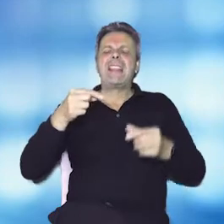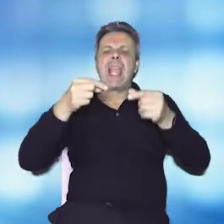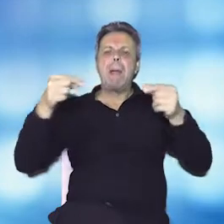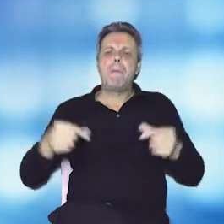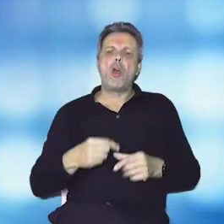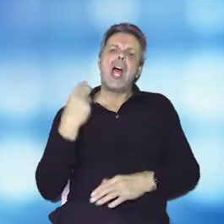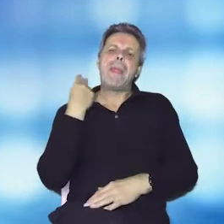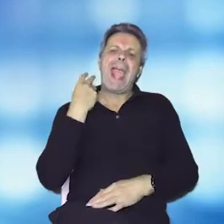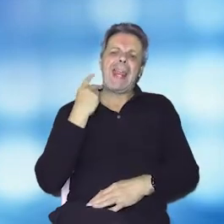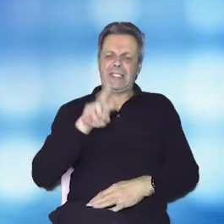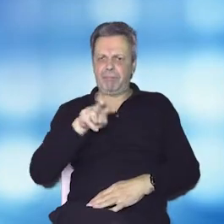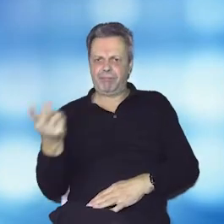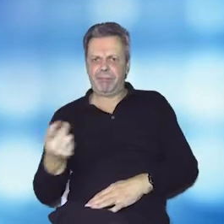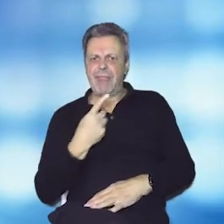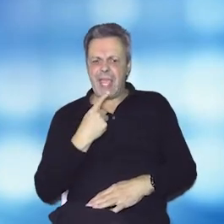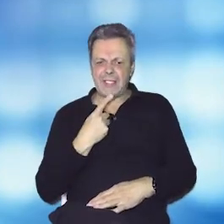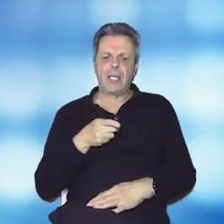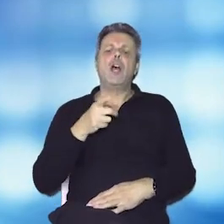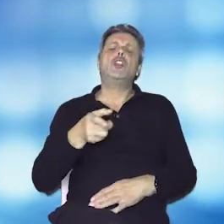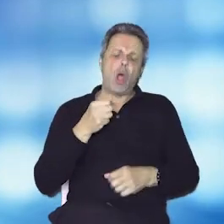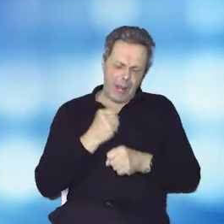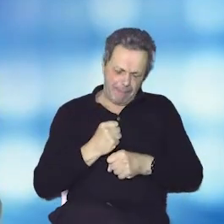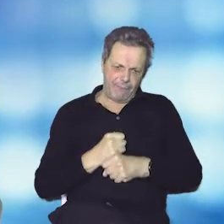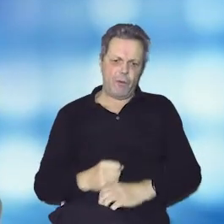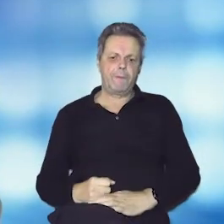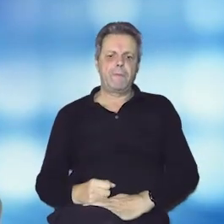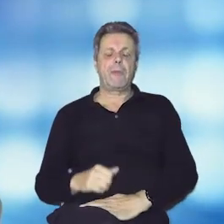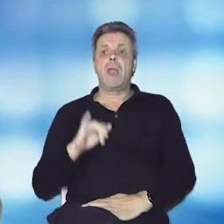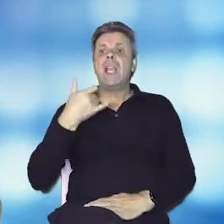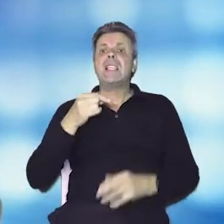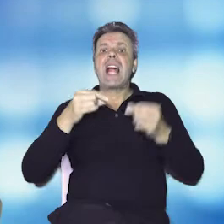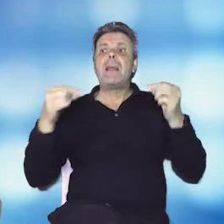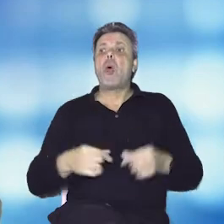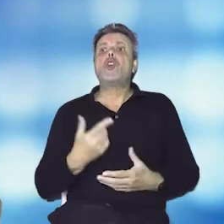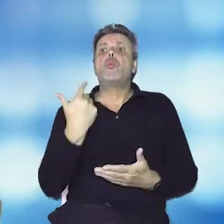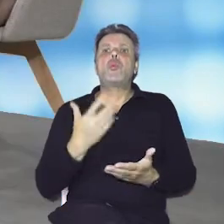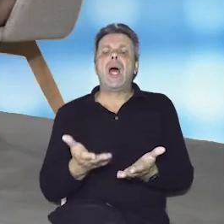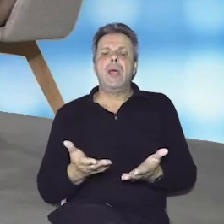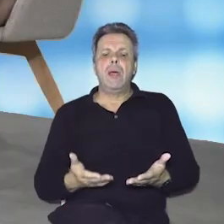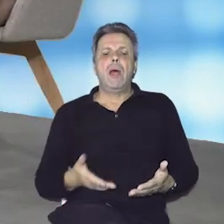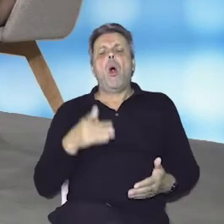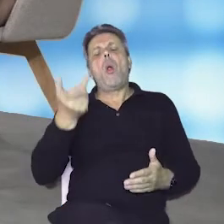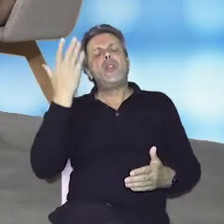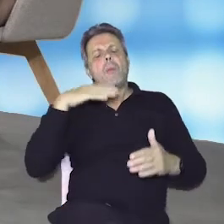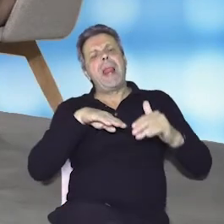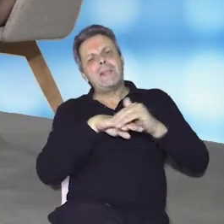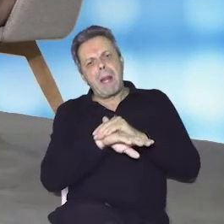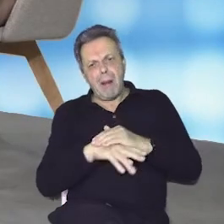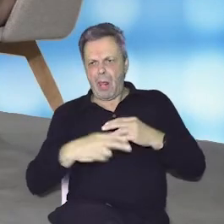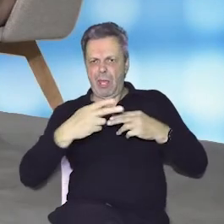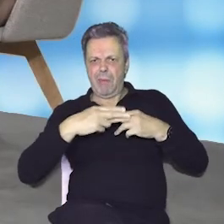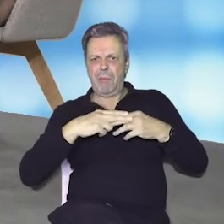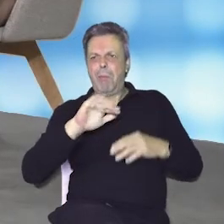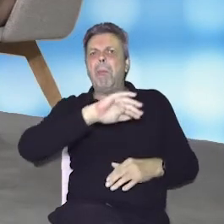na engleski jezik, što je on činio to. Da. A dakle, zlatne ploče? Zlatne ploče zapravo bile su pohranjene u obližnom